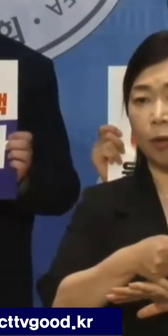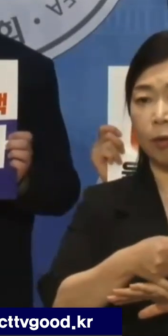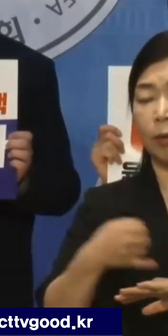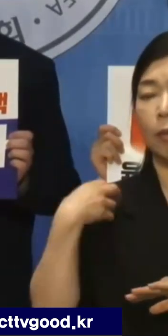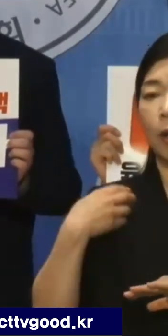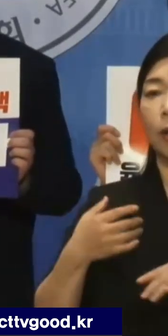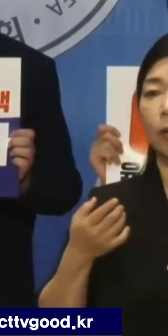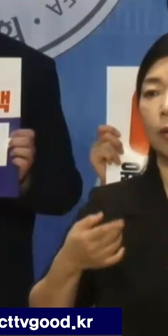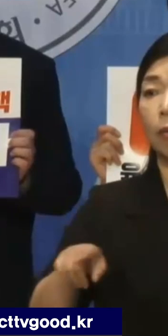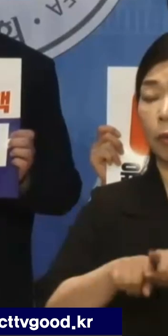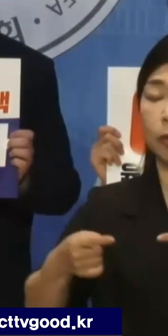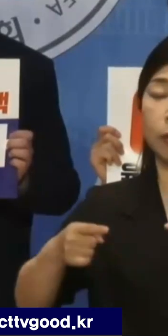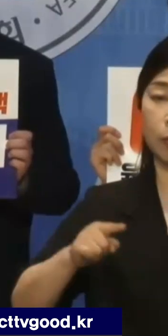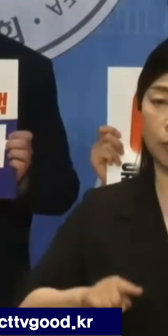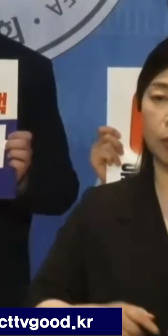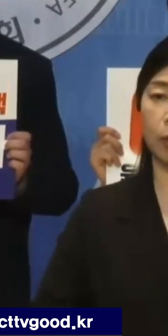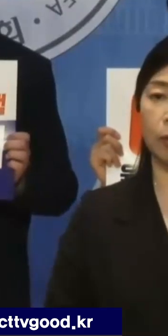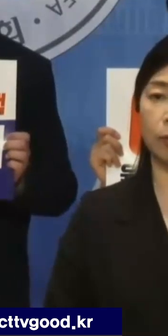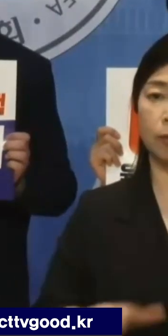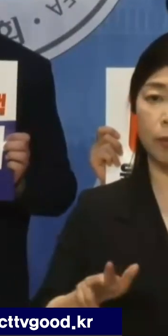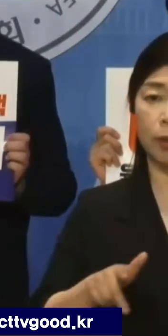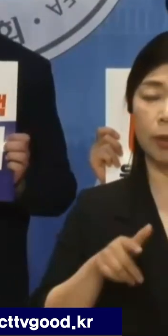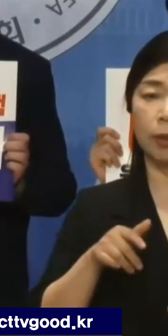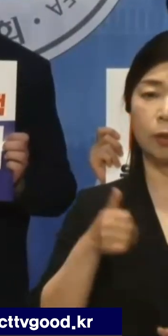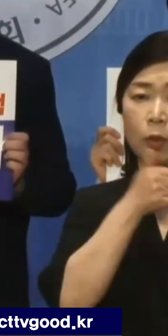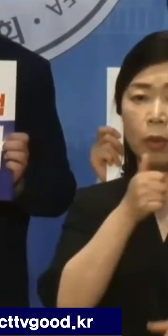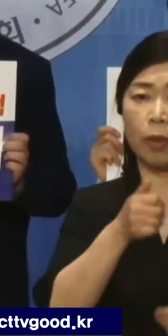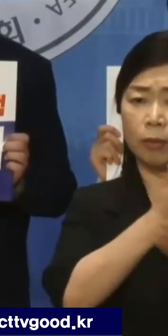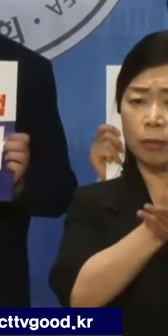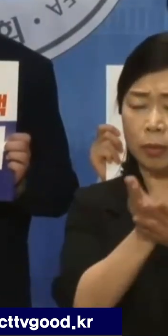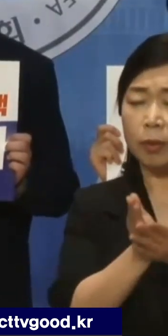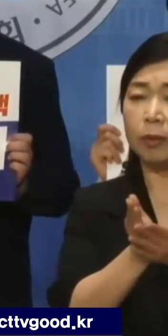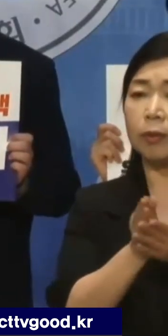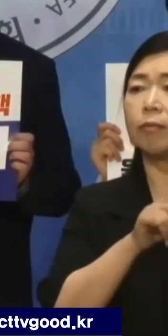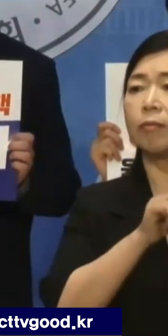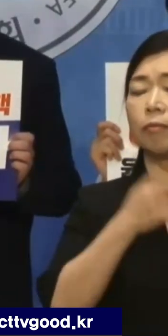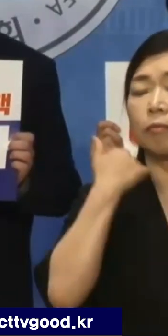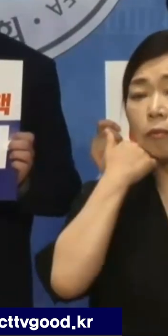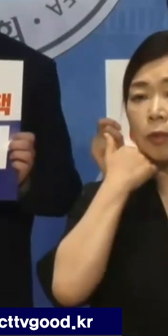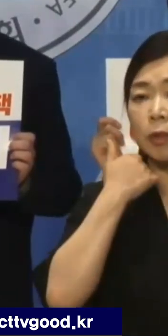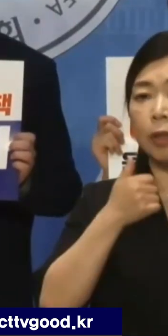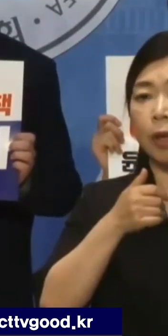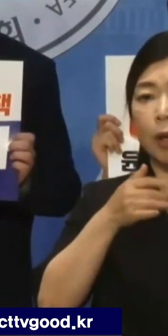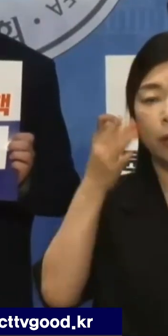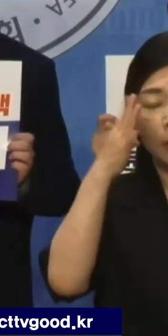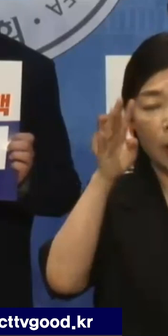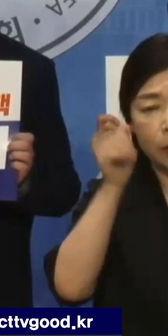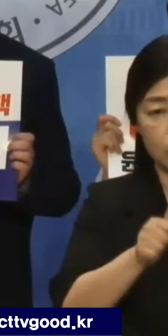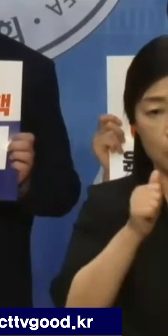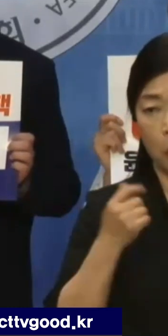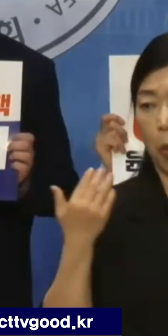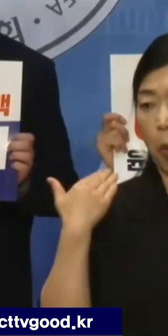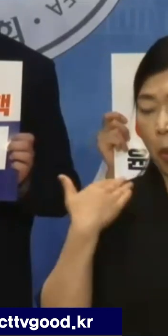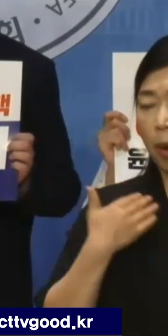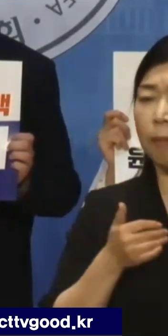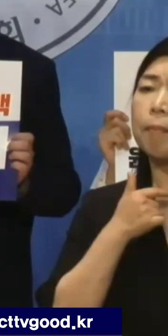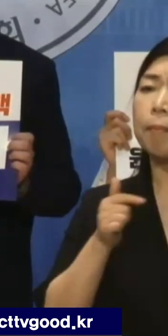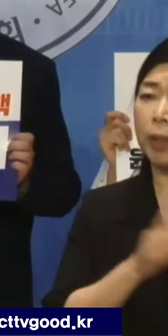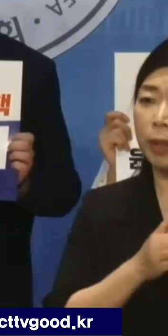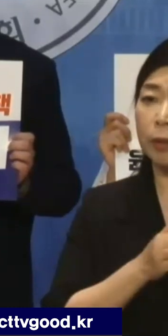계십니다. 이분들은 수능을 본 지 얼마 안 된 저희 당의 그